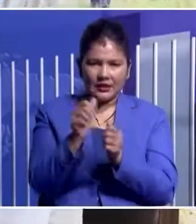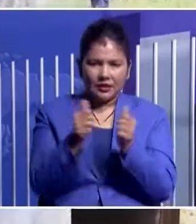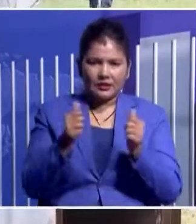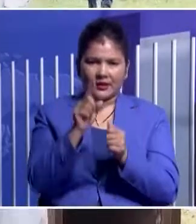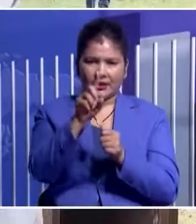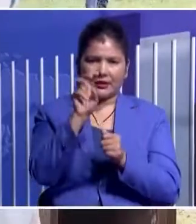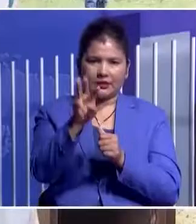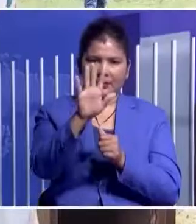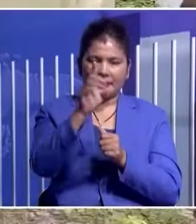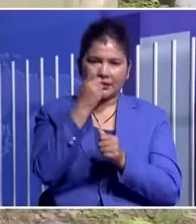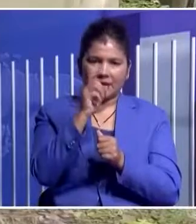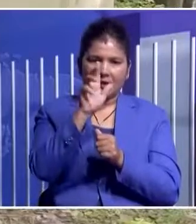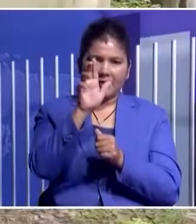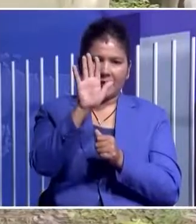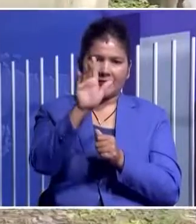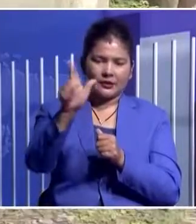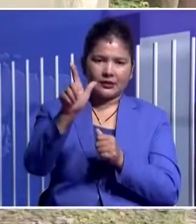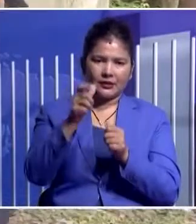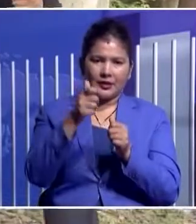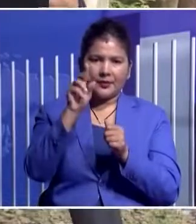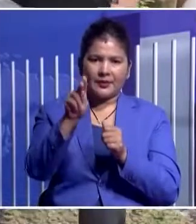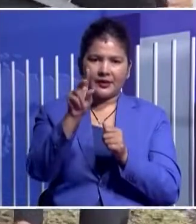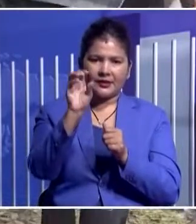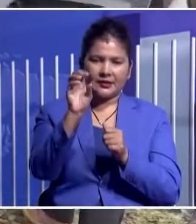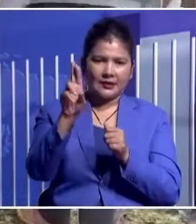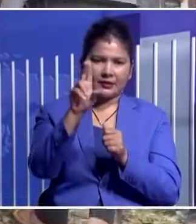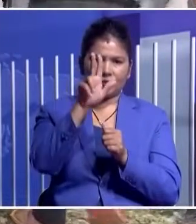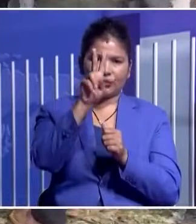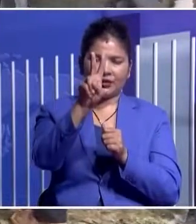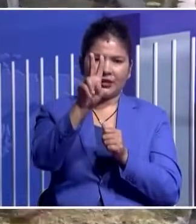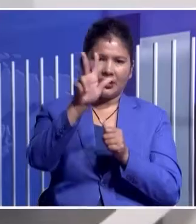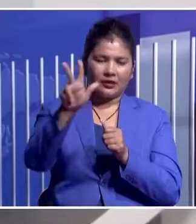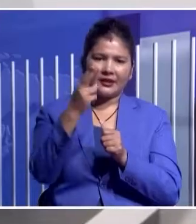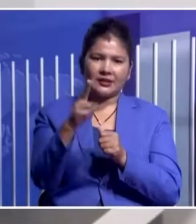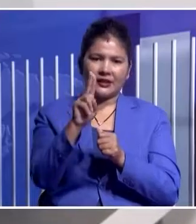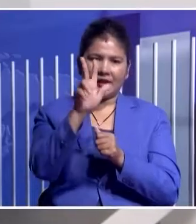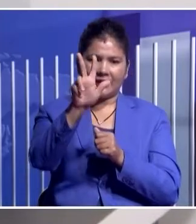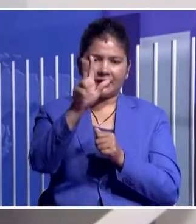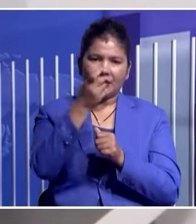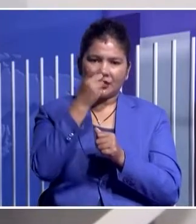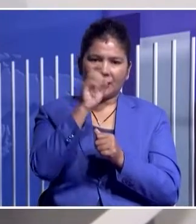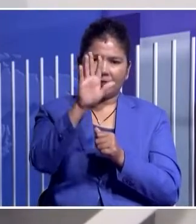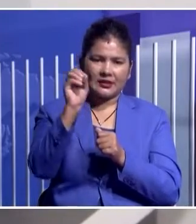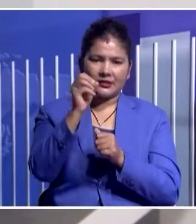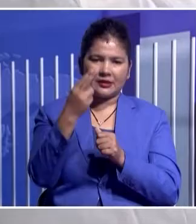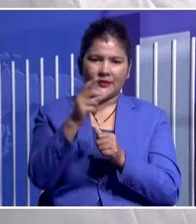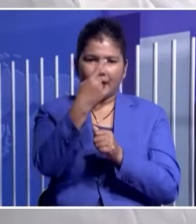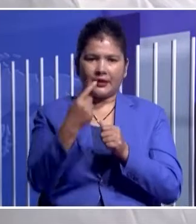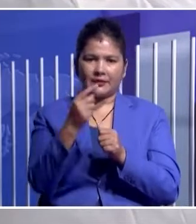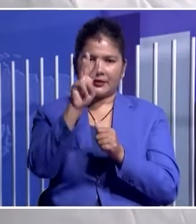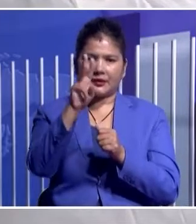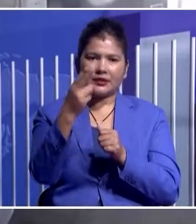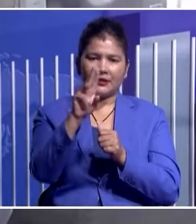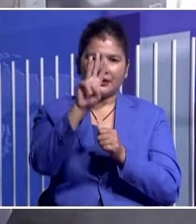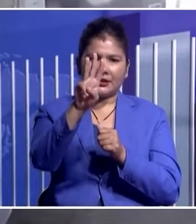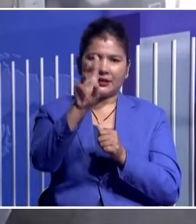अनुसार 1,557 पिसिआर परीक्षणमा 28 र 850 एन्टिजेन परीक्षणमा 3 गरी